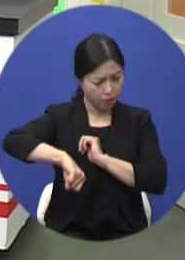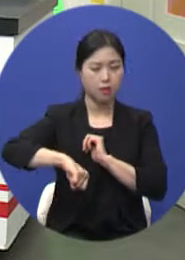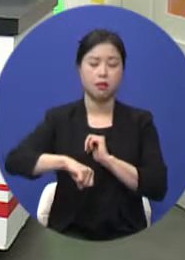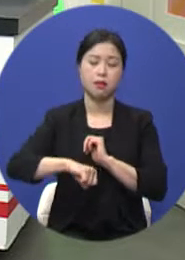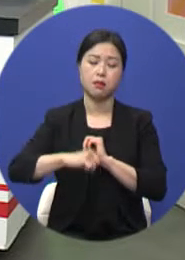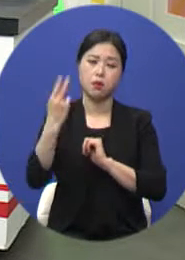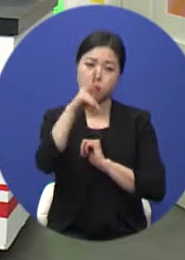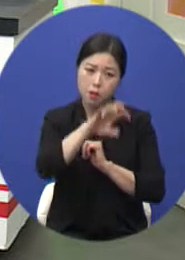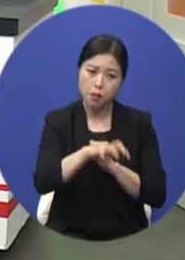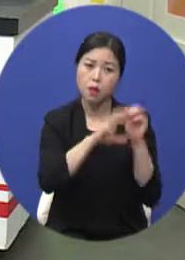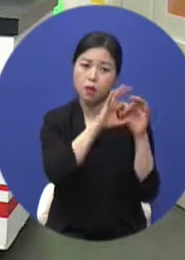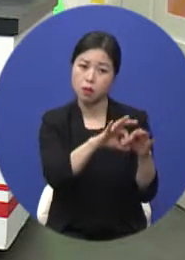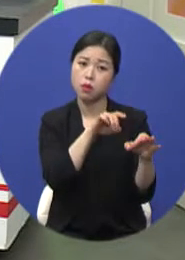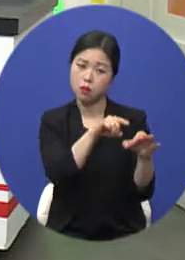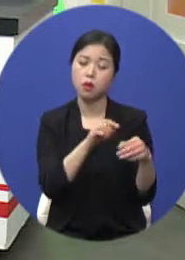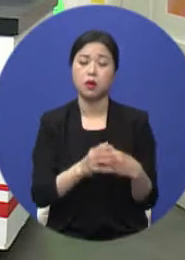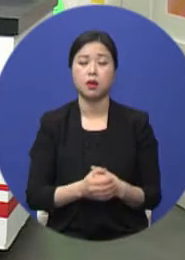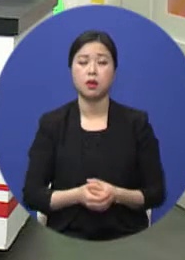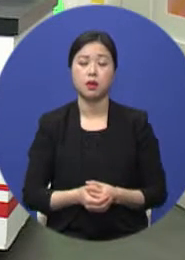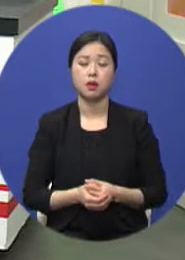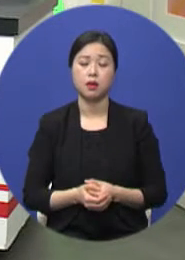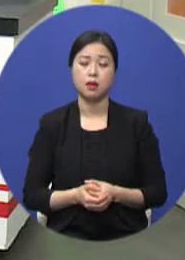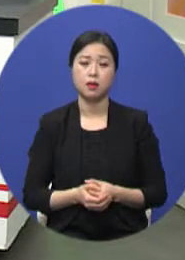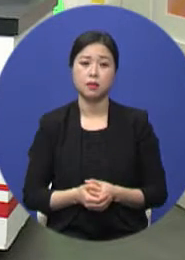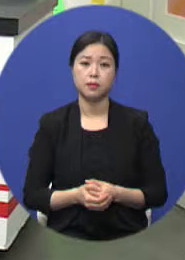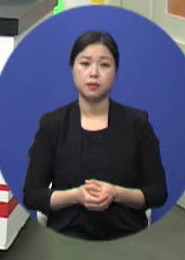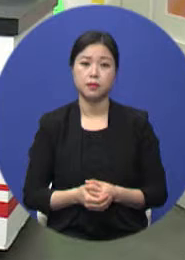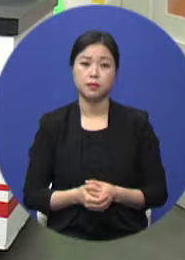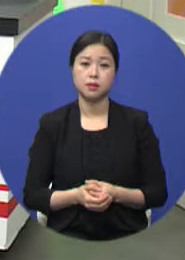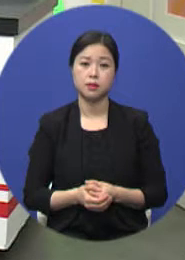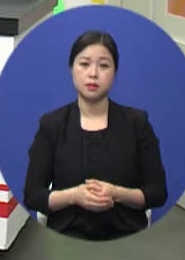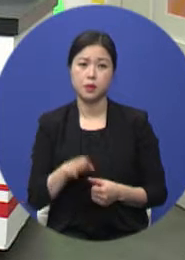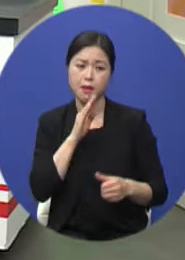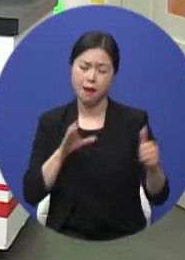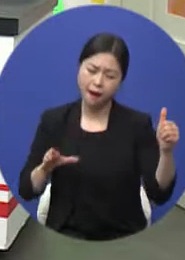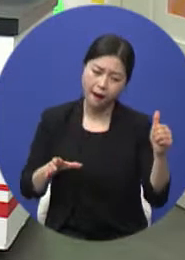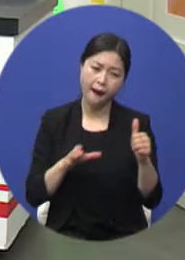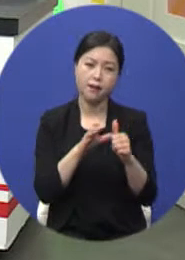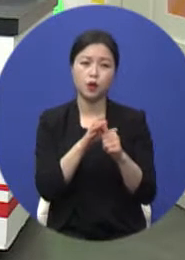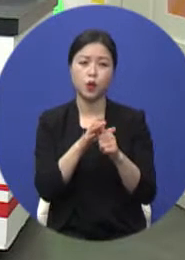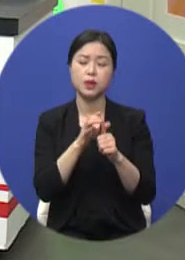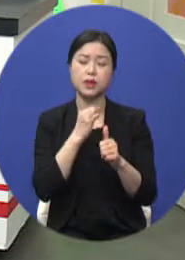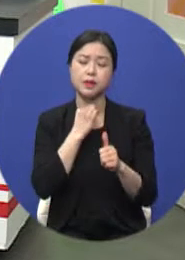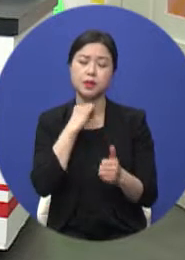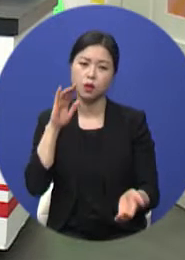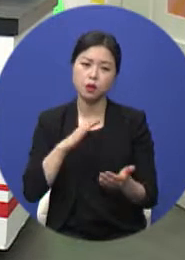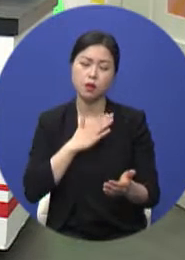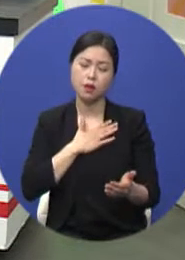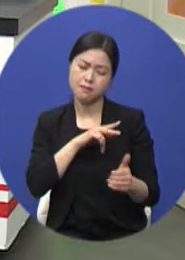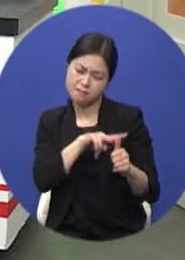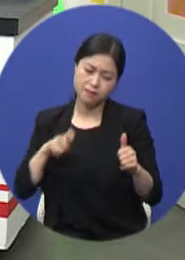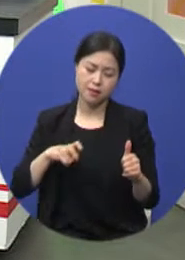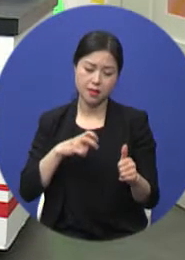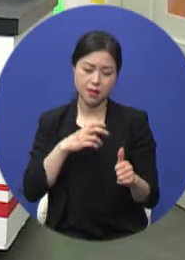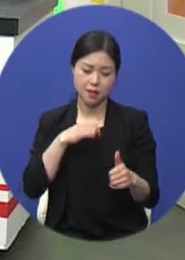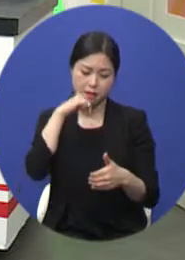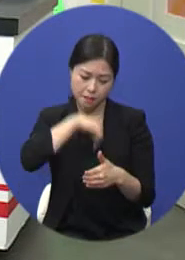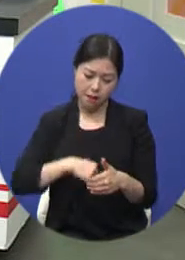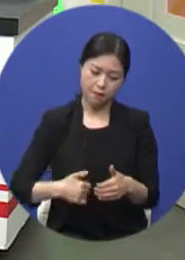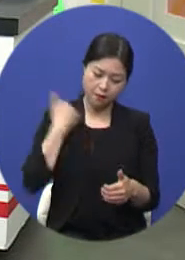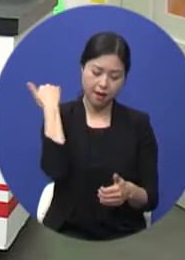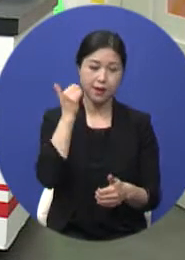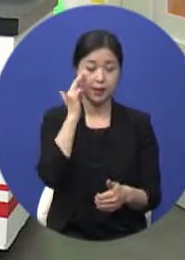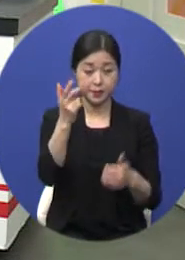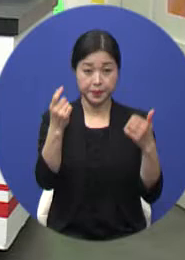보니까 아 때로는 진짜 그야말로 이제 죽이고 싶을 정도로 그렇게 그렇죠. 속이 속이 많이